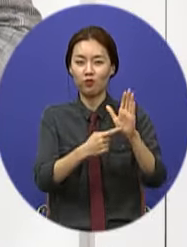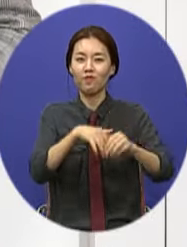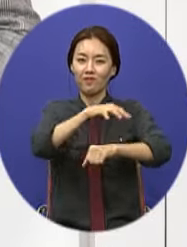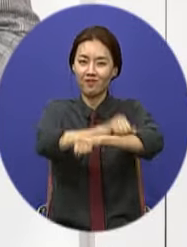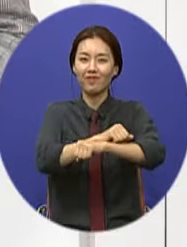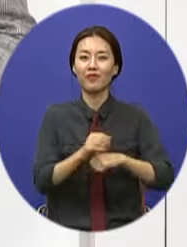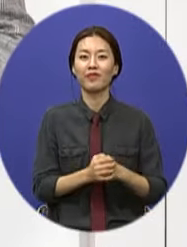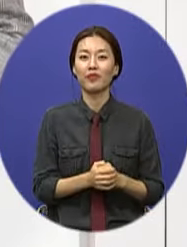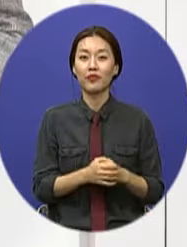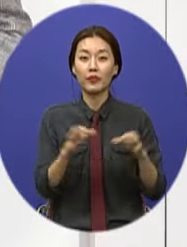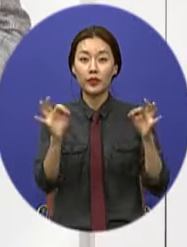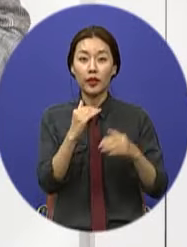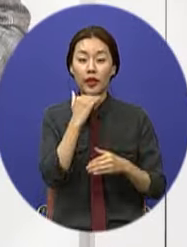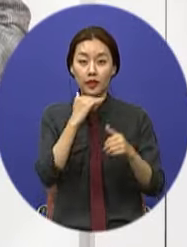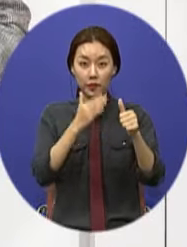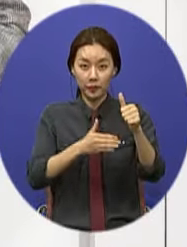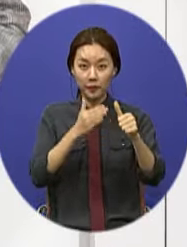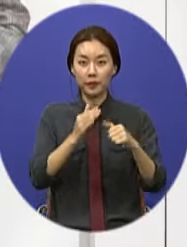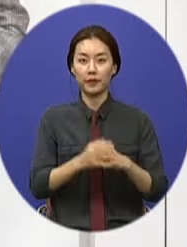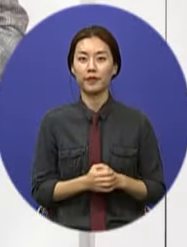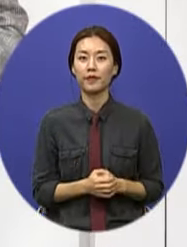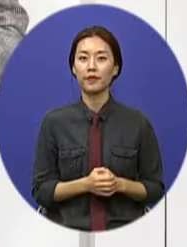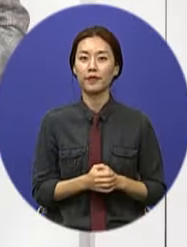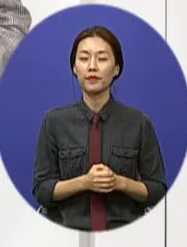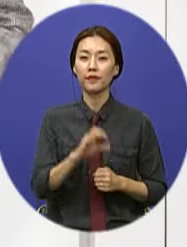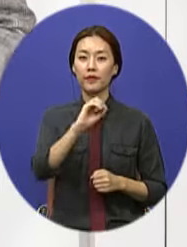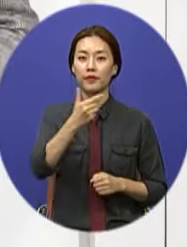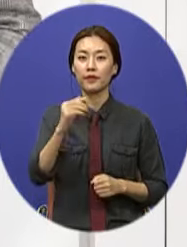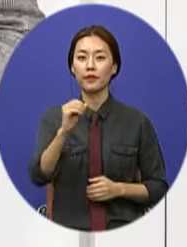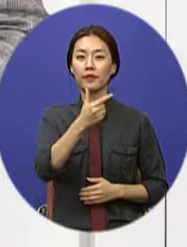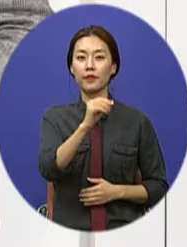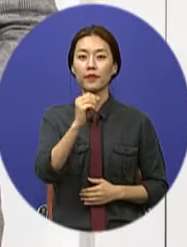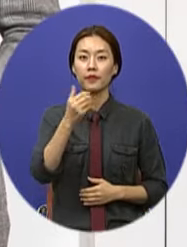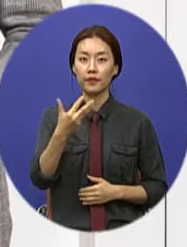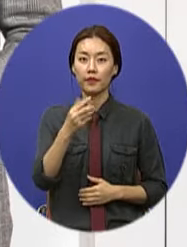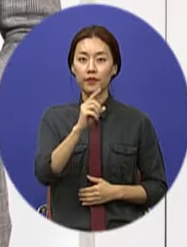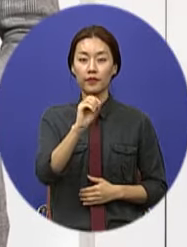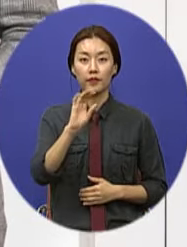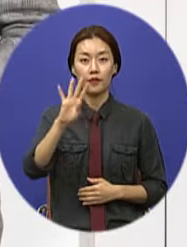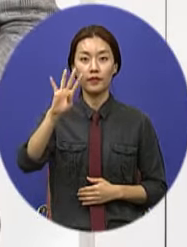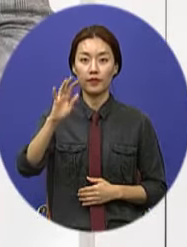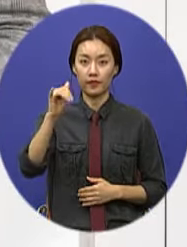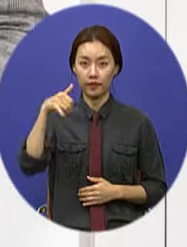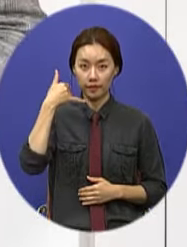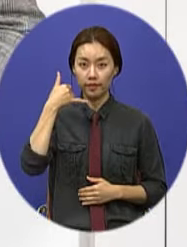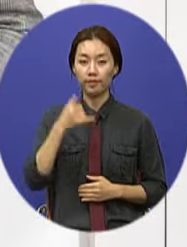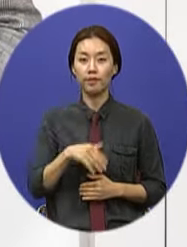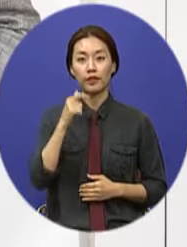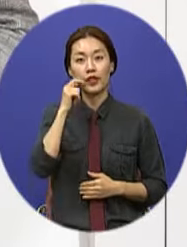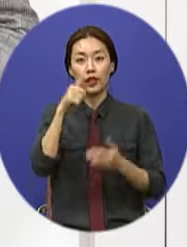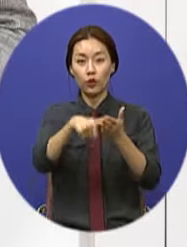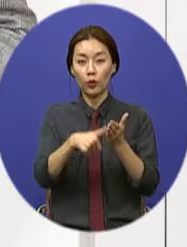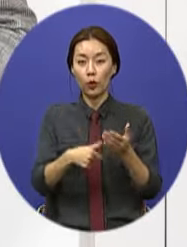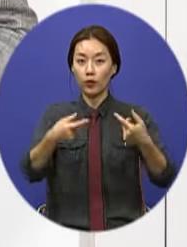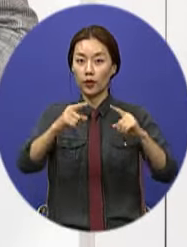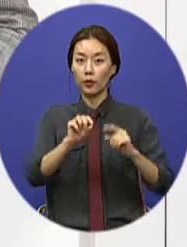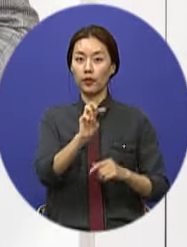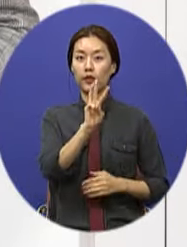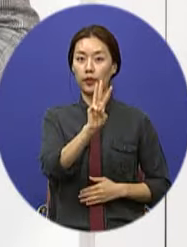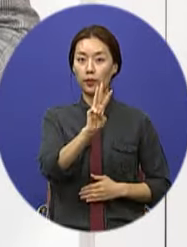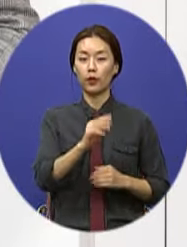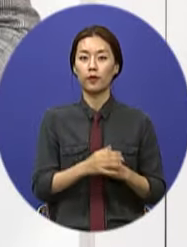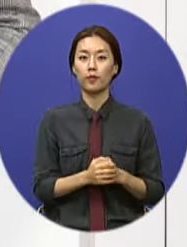잘하셨습니다. 네. 자, 조금만 기다려 주세요. 네. 네. 060-608에 1004번으로 전화하시고요. 인기상 투표 참여는